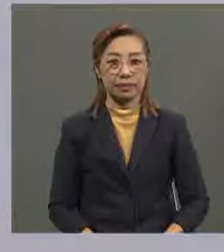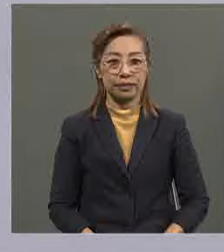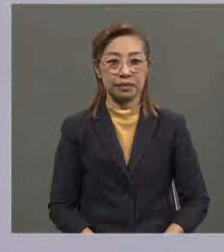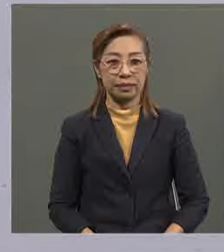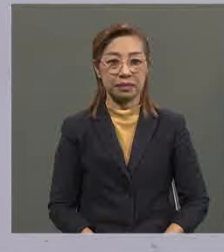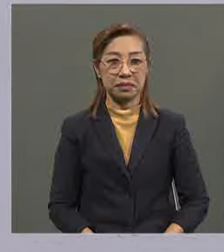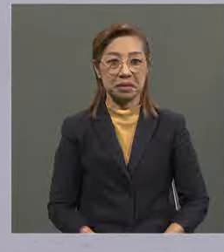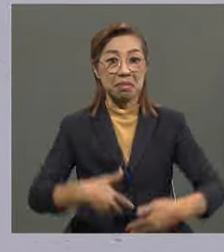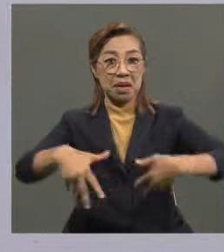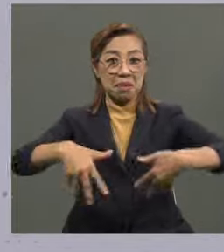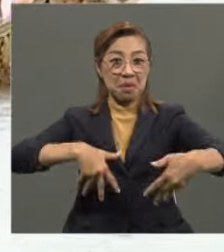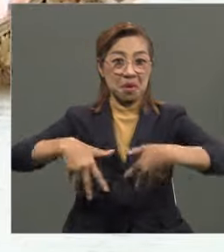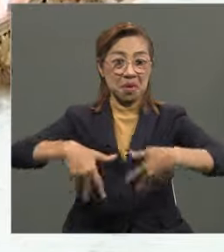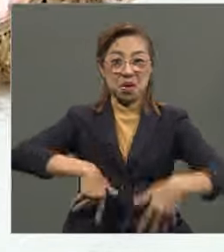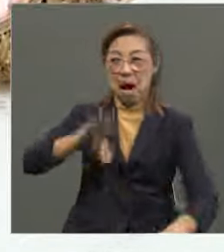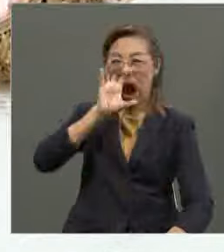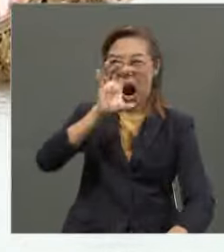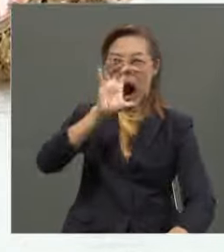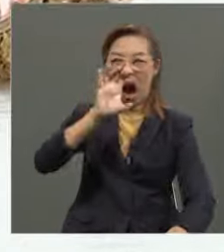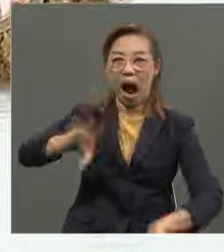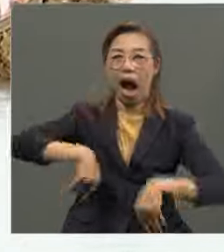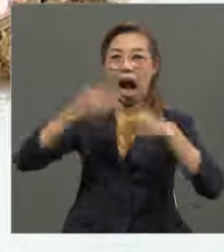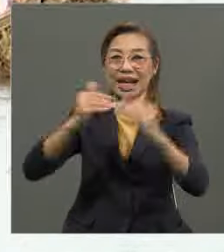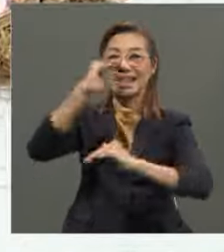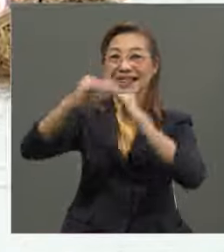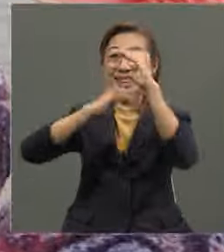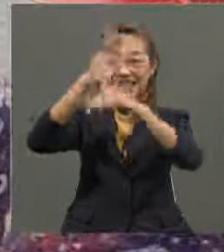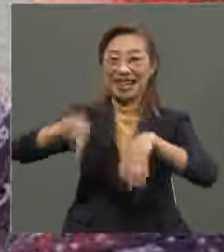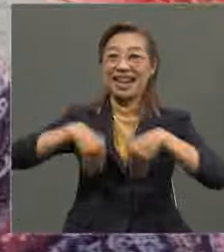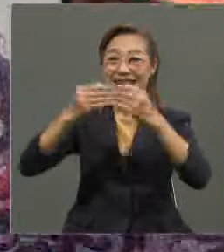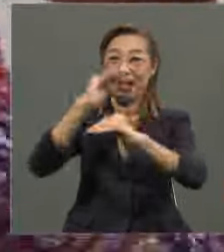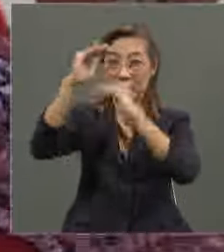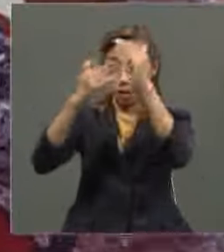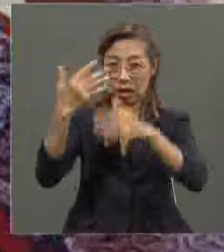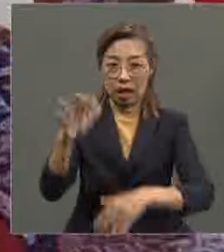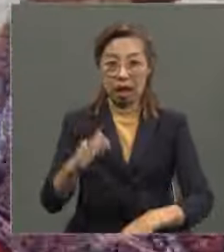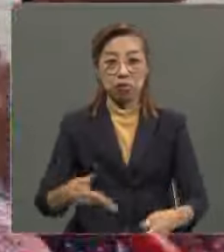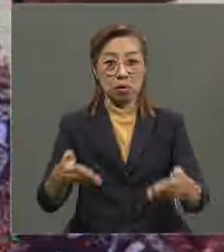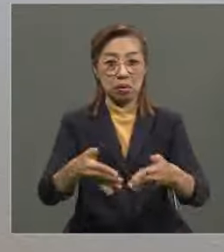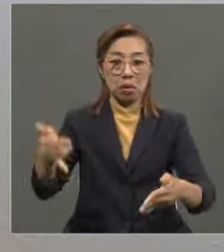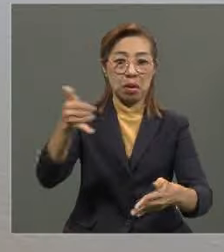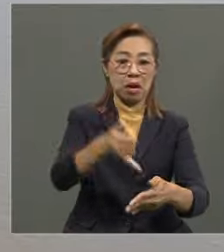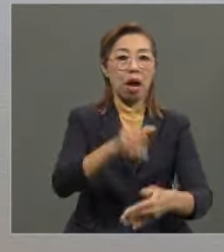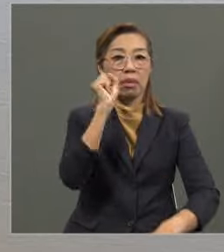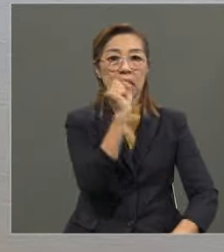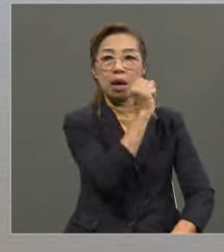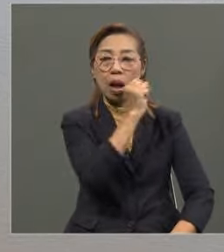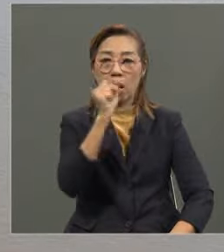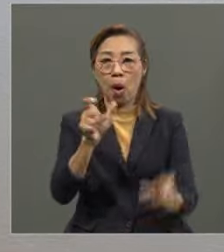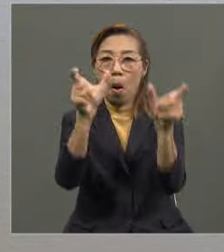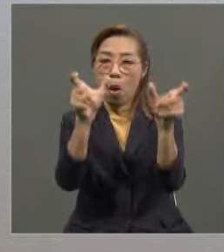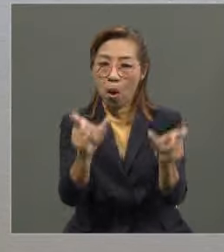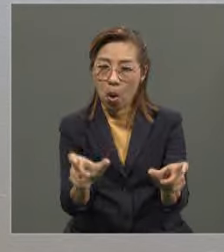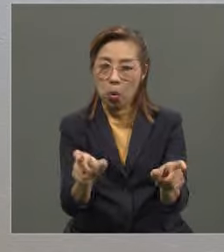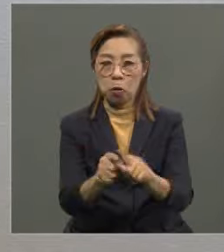นอกจากเสียงทรงพระเจริญที่ดังกึกก้องคุ้งน้ำเจ้าพระยาแล้วนะครับยังมีบทเหเรือประกอบด้วยบทสรรเสริญพระบารมีบทชม